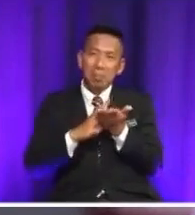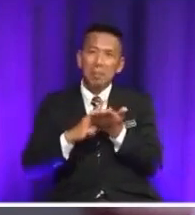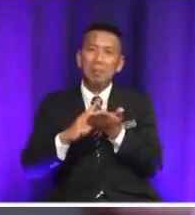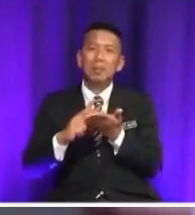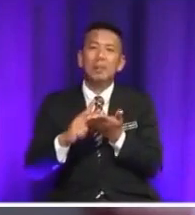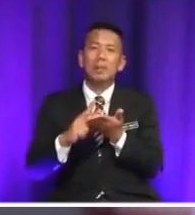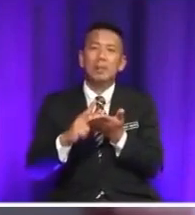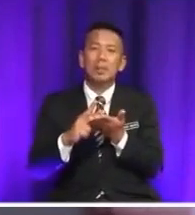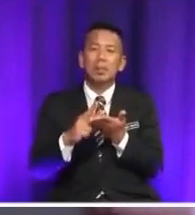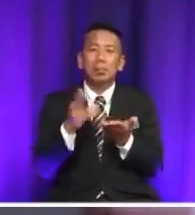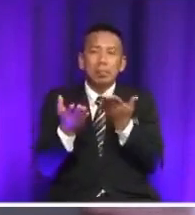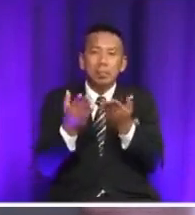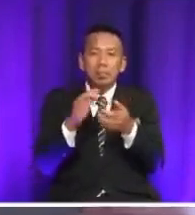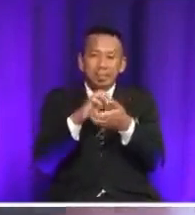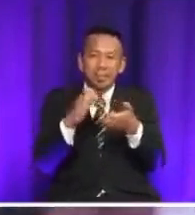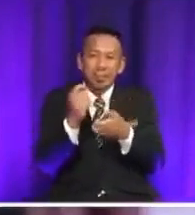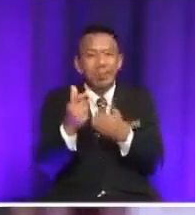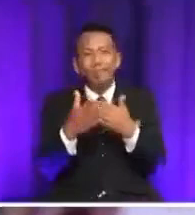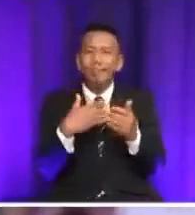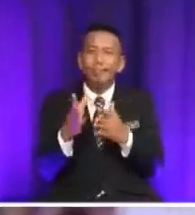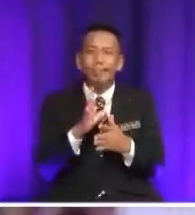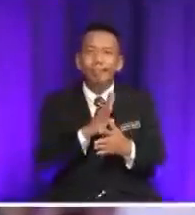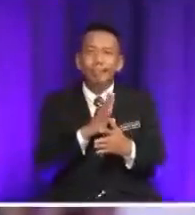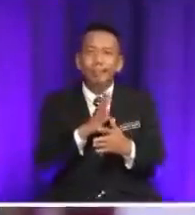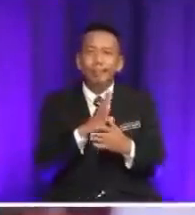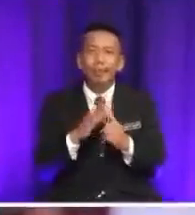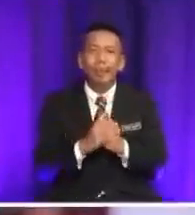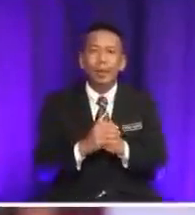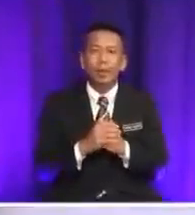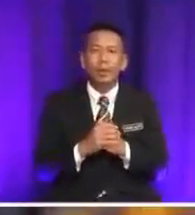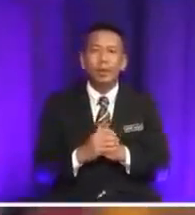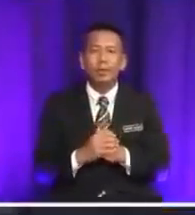ada yang oke